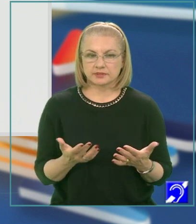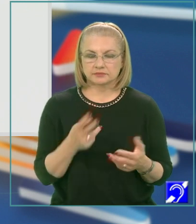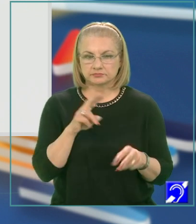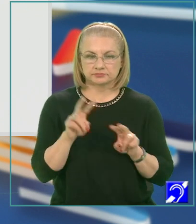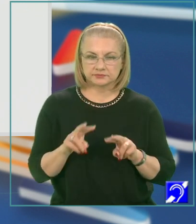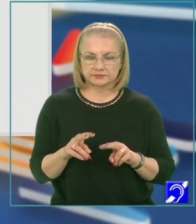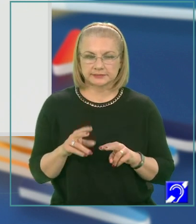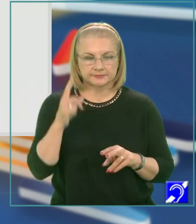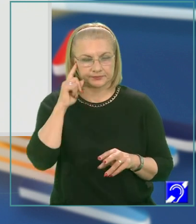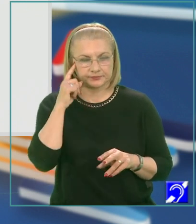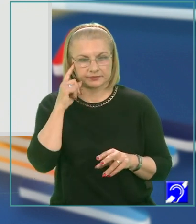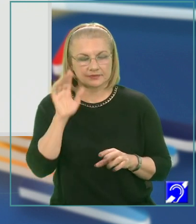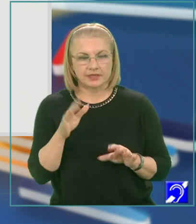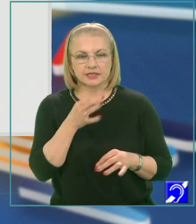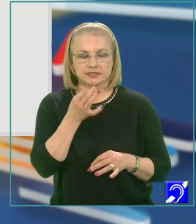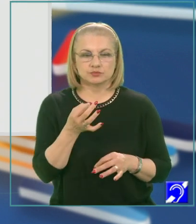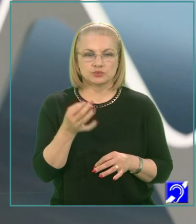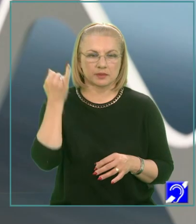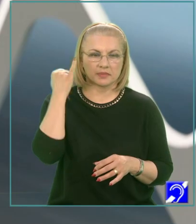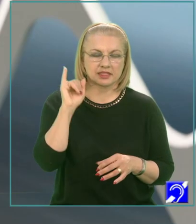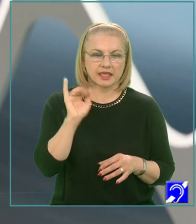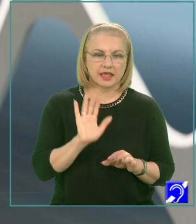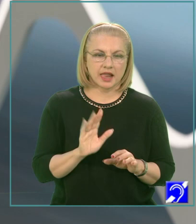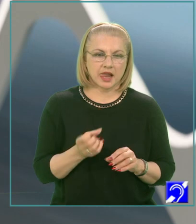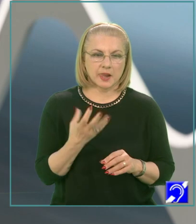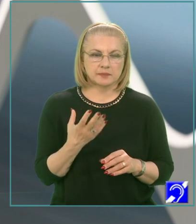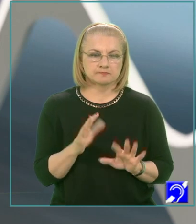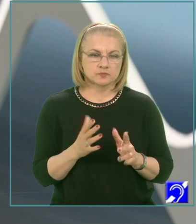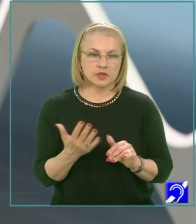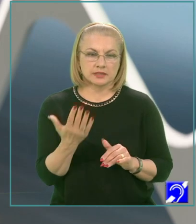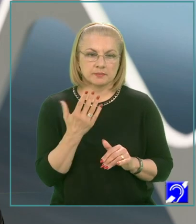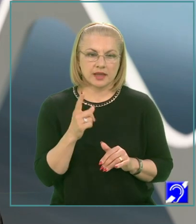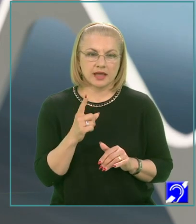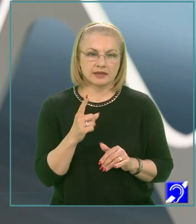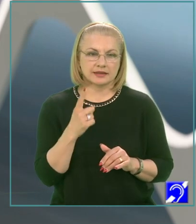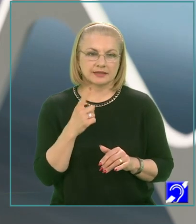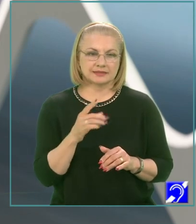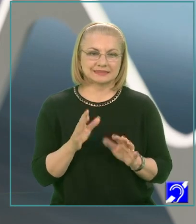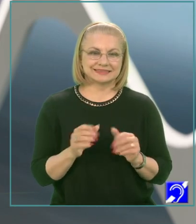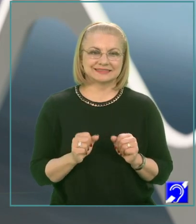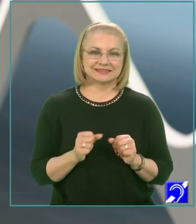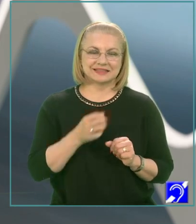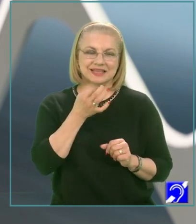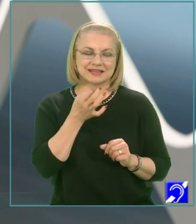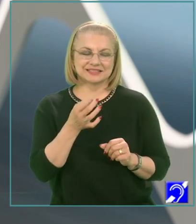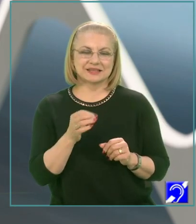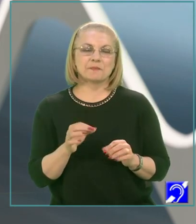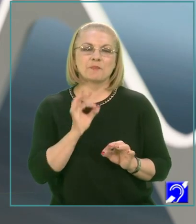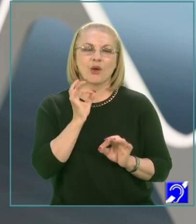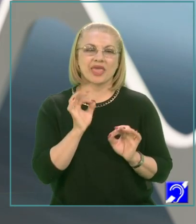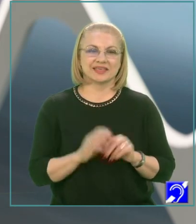dau o idee care poate să pară o licență, nu una poetică, una matematică, și am să spun că